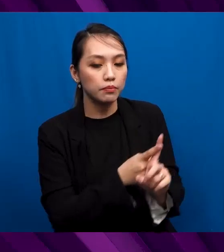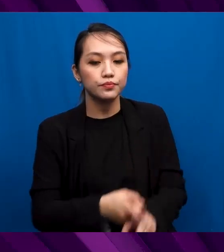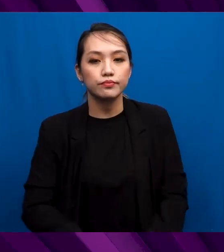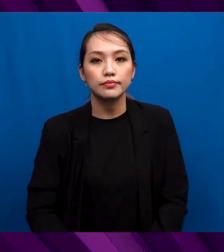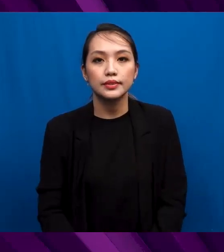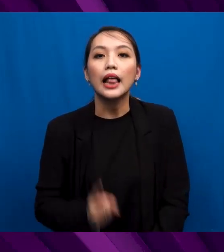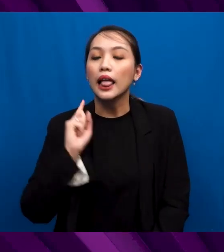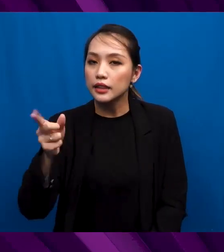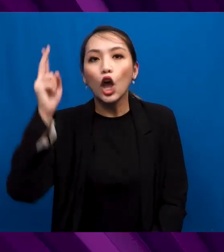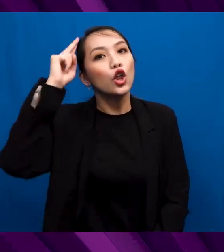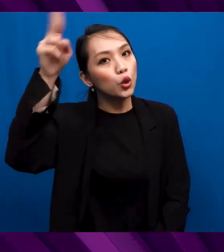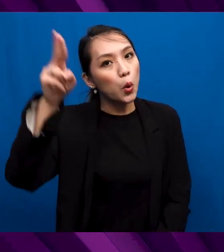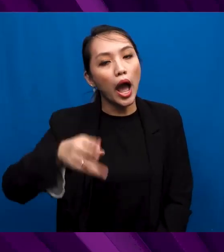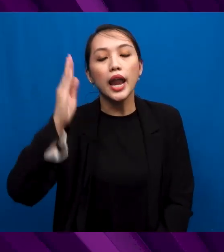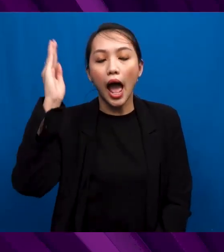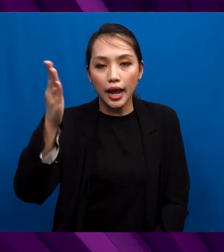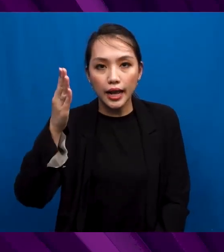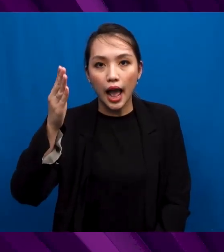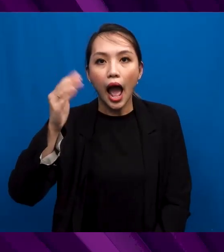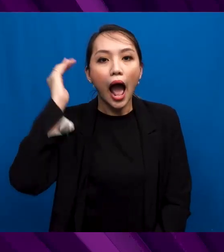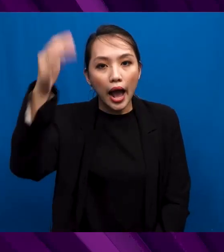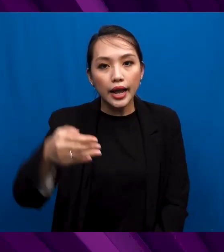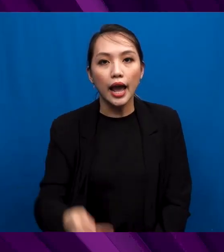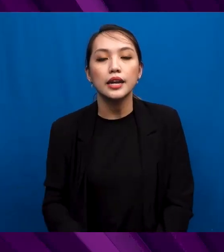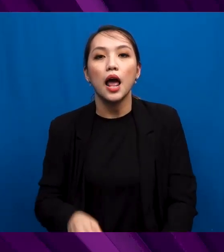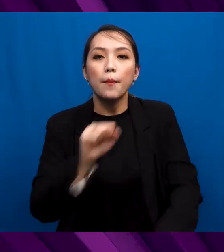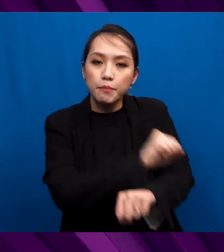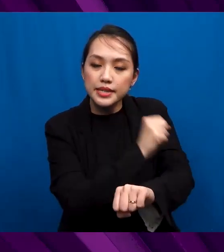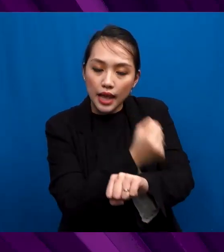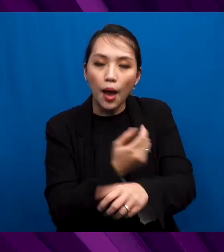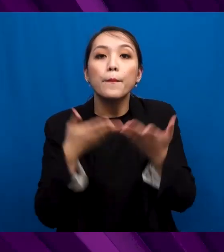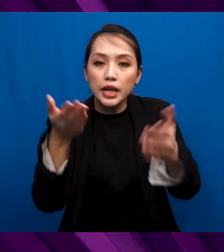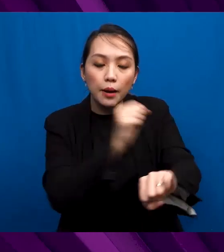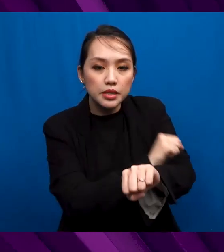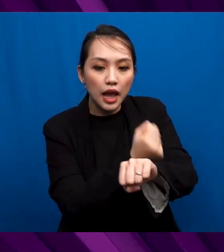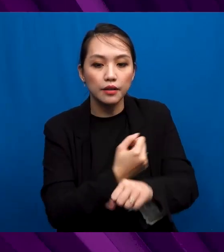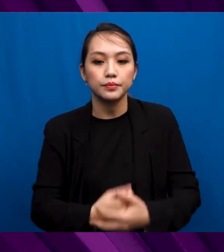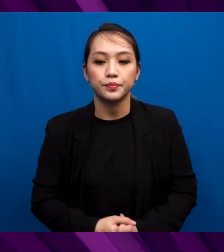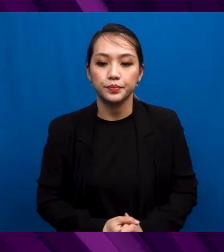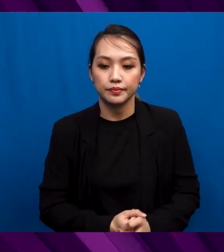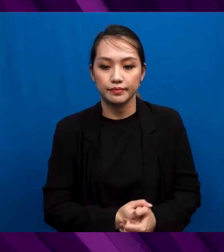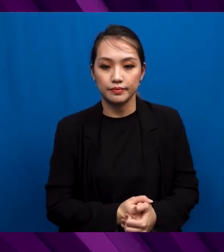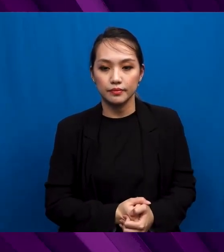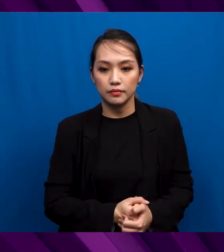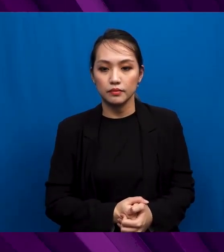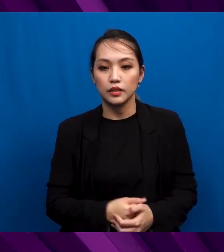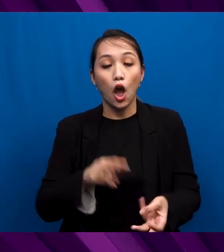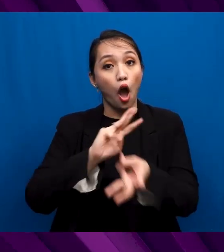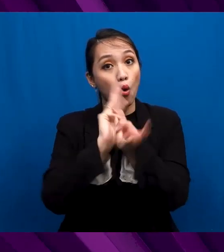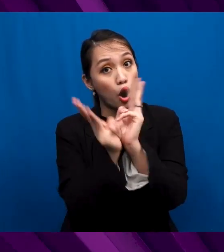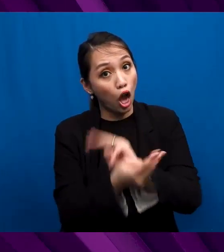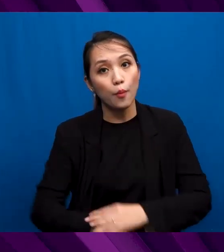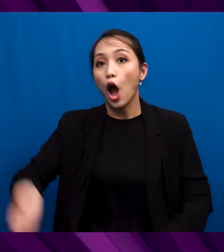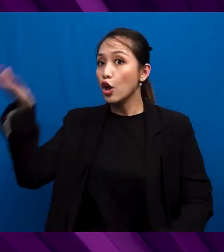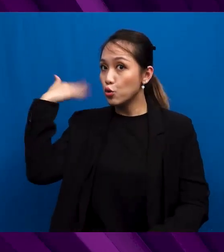akan memampukan. Asal Anda berniat jadi imam, sekalipun dulu melakukan kesalahan, ya kan? Tapi sekarang Anda mau